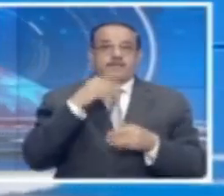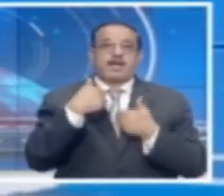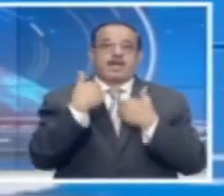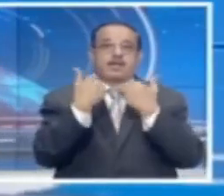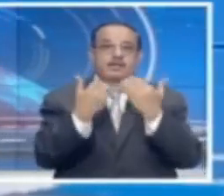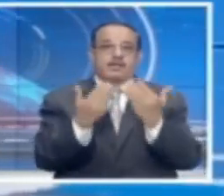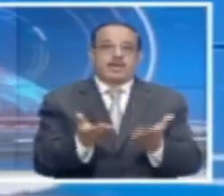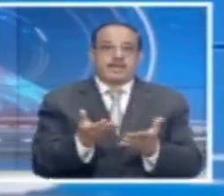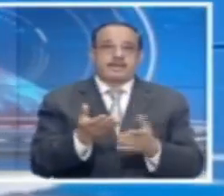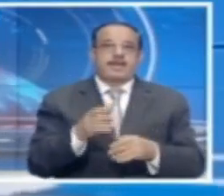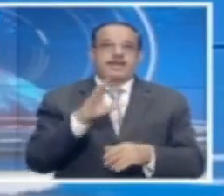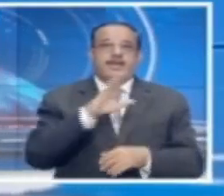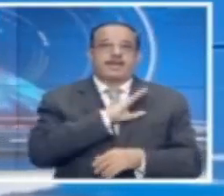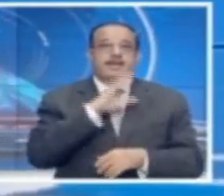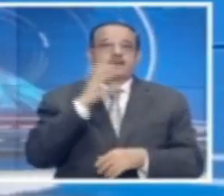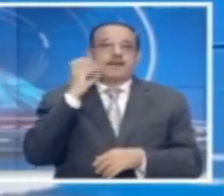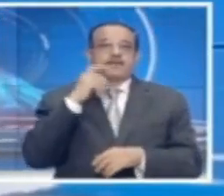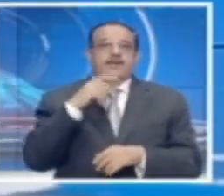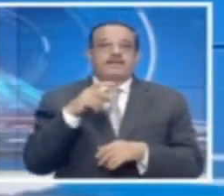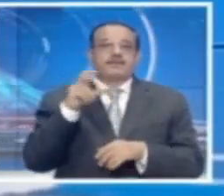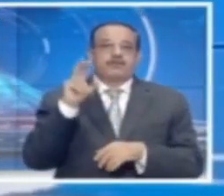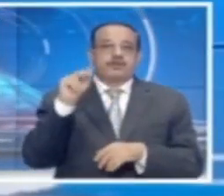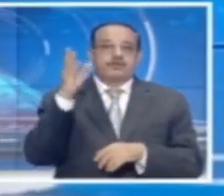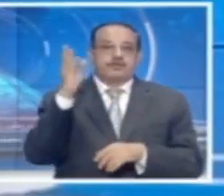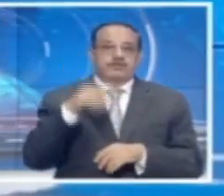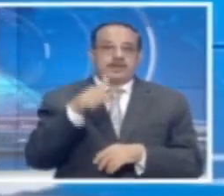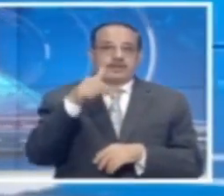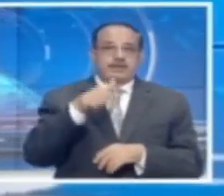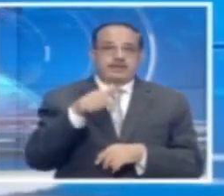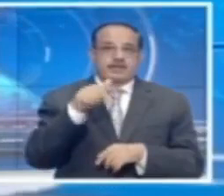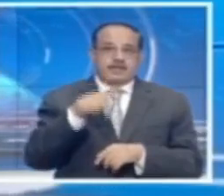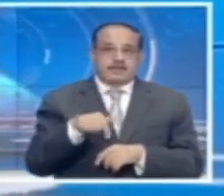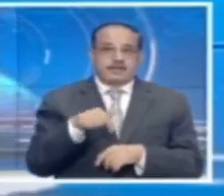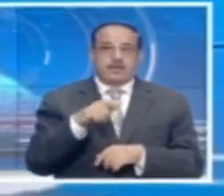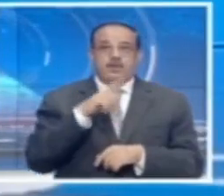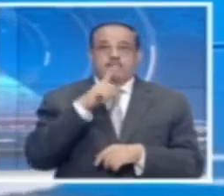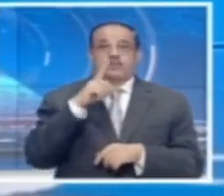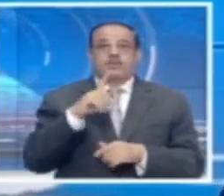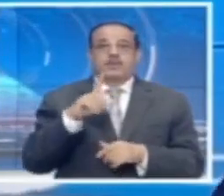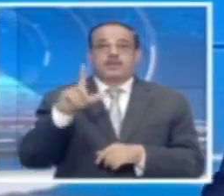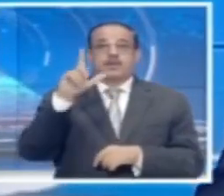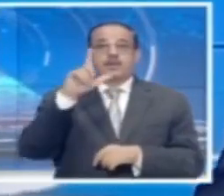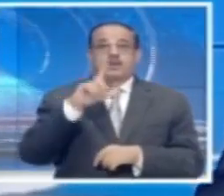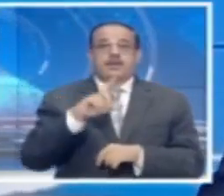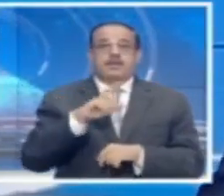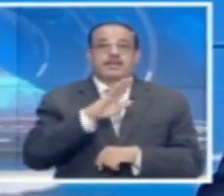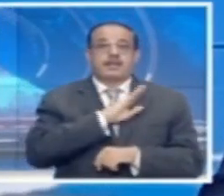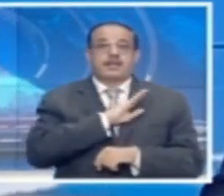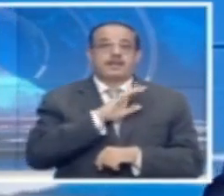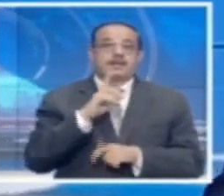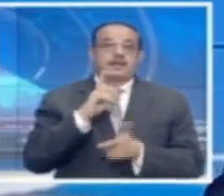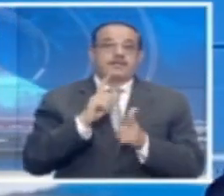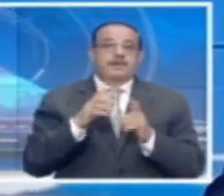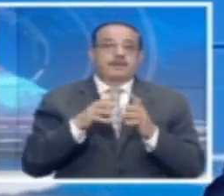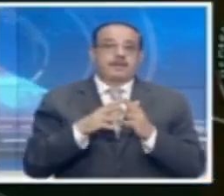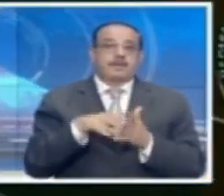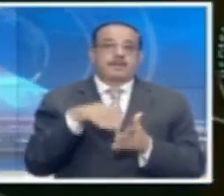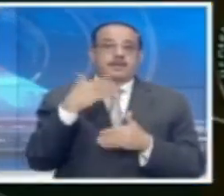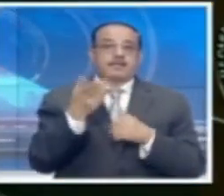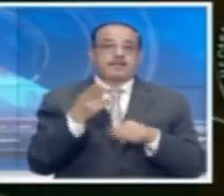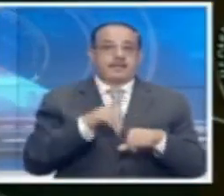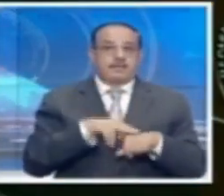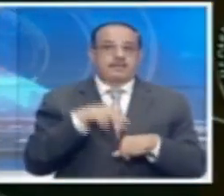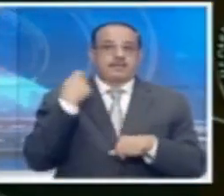أفغانستان، سيتم تسليمها إلى الجيش الأفغاني بحلول 20 من يونيو الجاري. وقالت القيادة المركزية الأمريكية